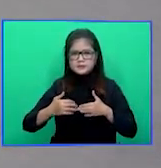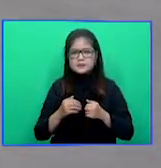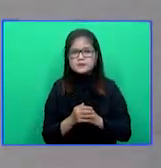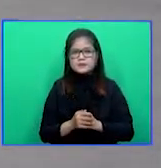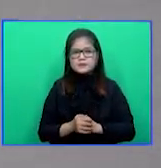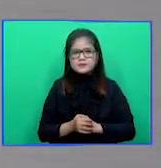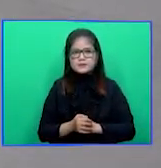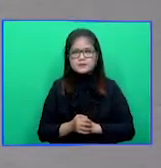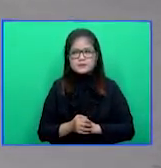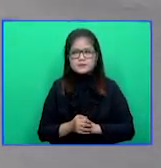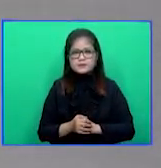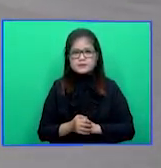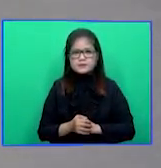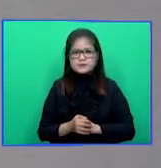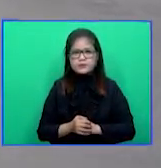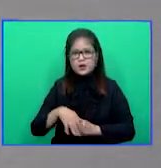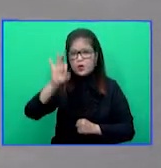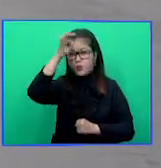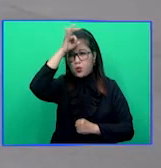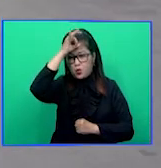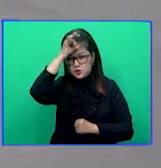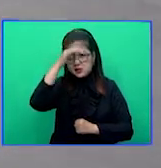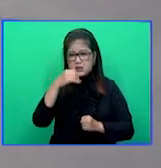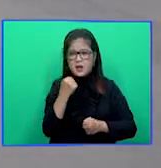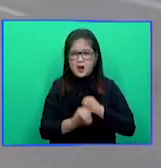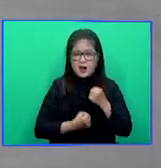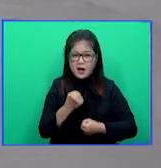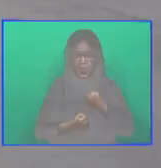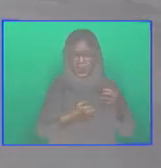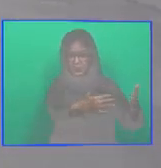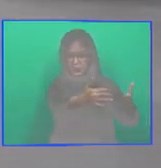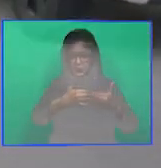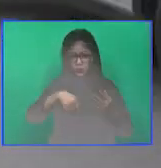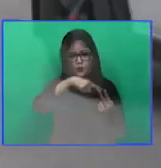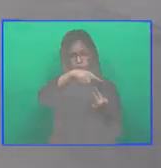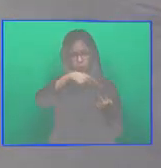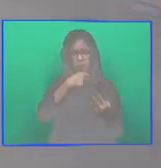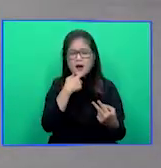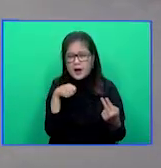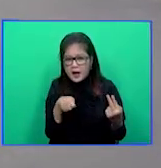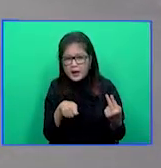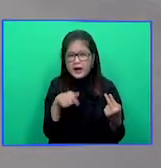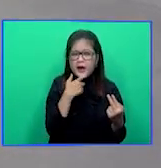Polisi yang bertugas mengamankan arus balik lebaran berlarian mengejar pasutri kakek dan nenek.